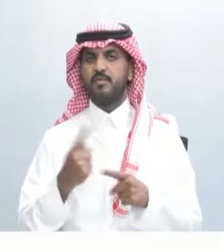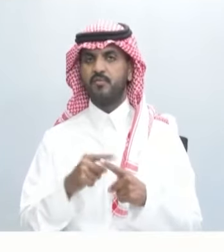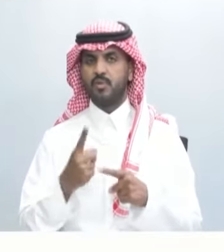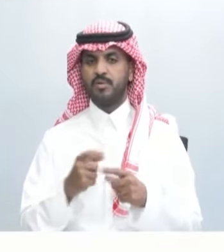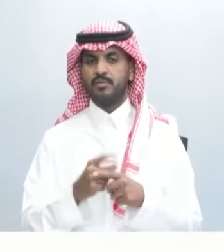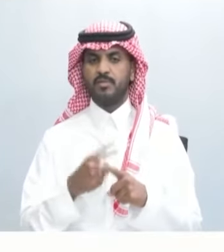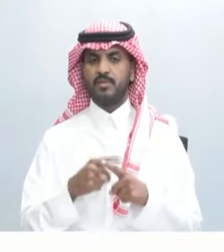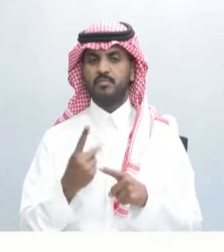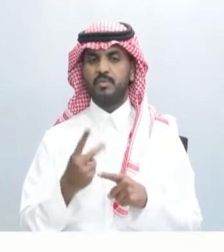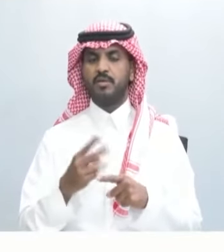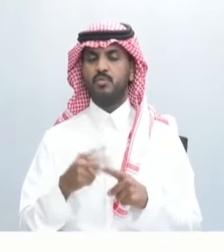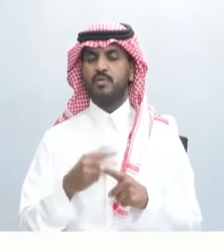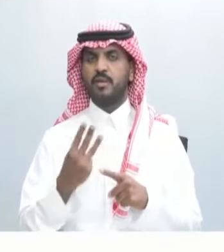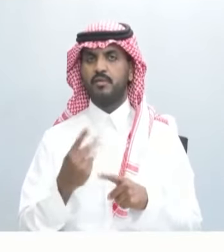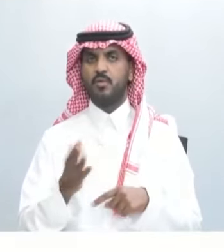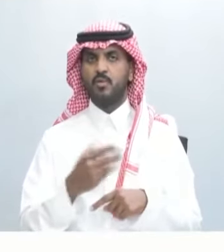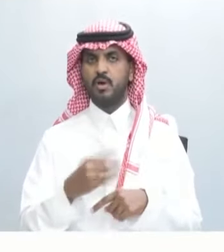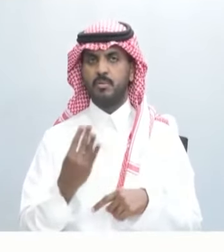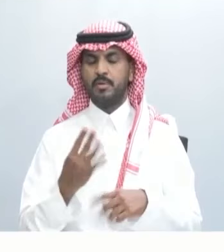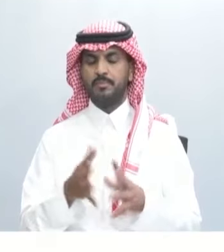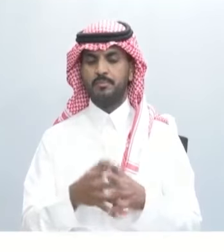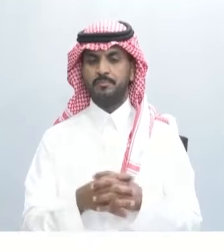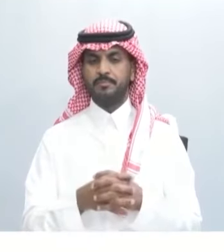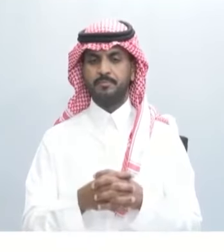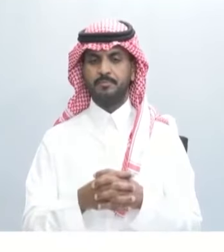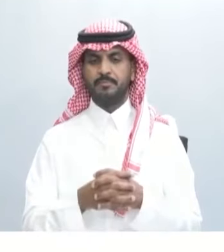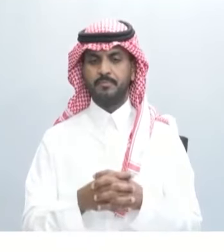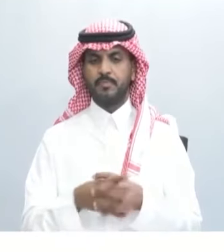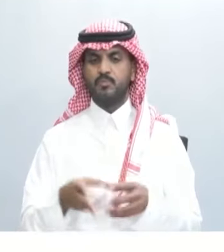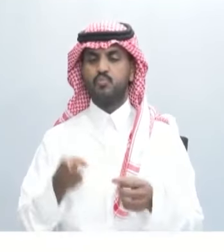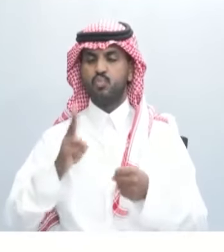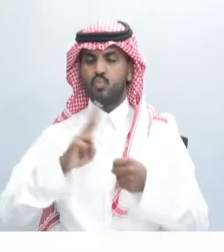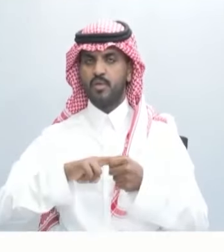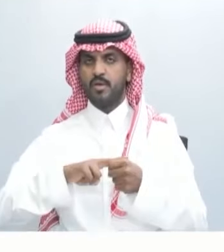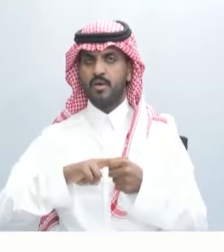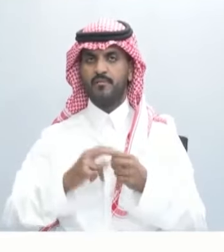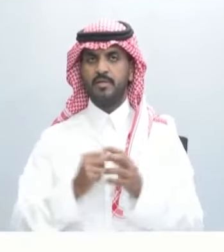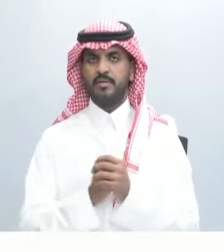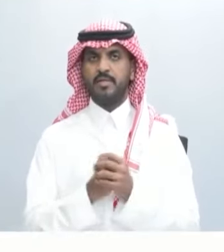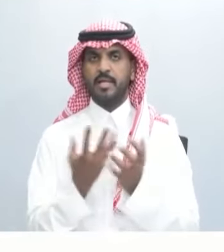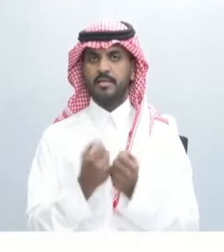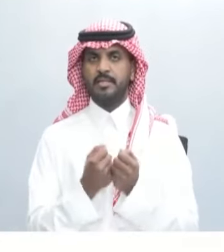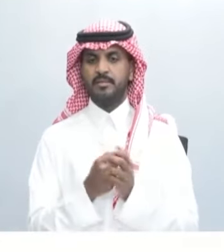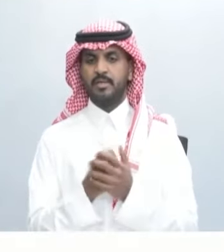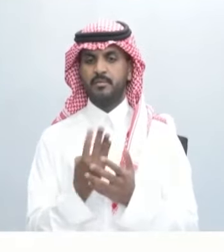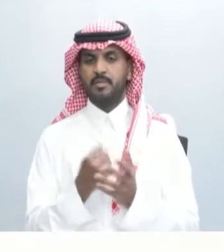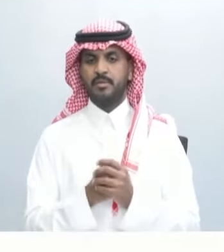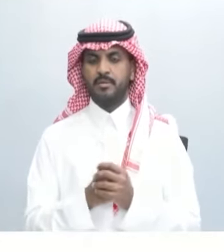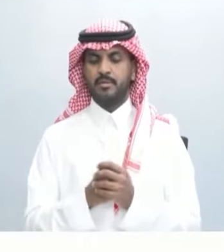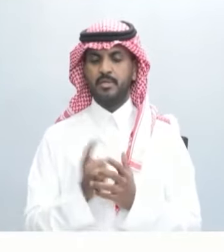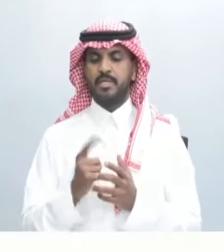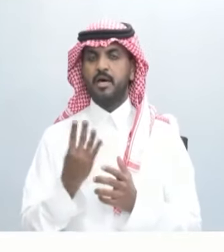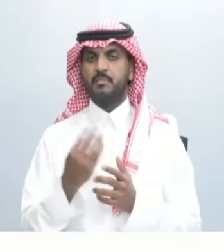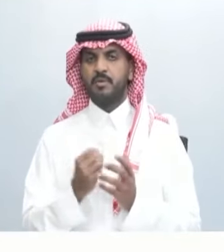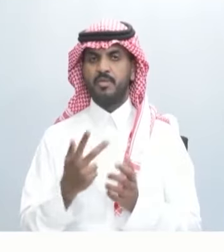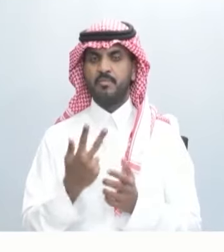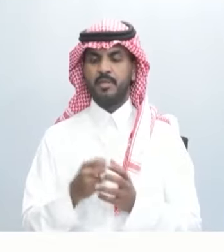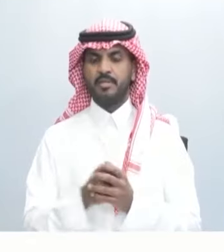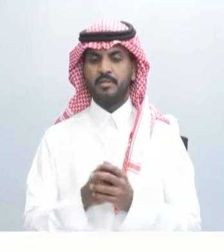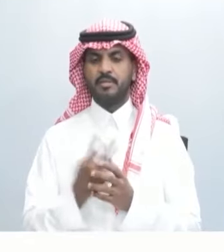العدد واحد اثنان ثلاثه اربعه كذلك ابنائي بناتي مضاعفات العدد اربعه هي اربعه